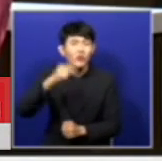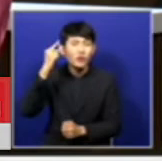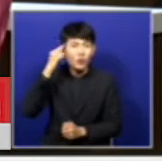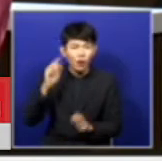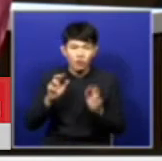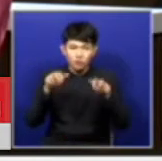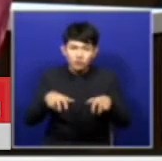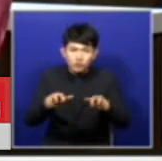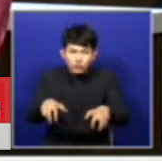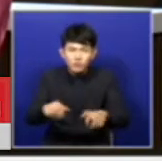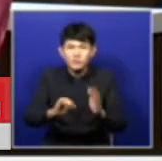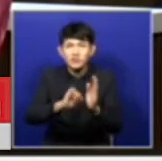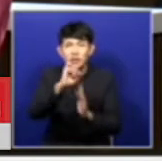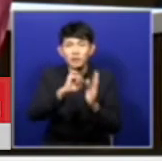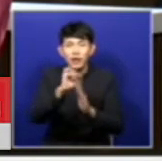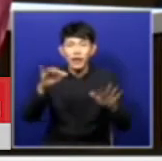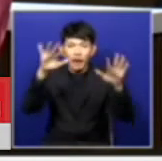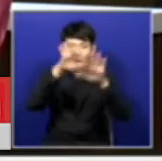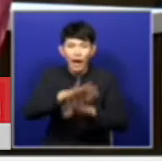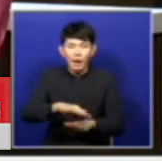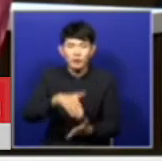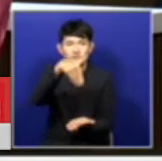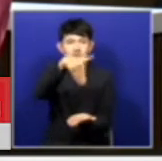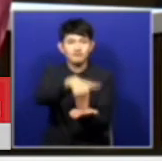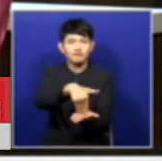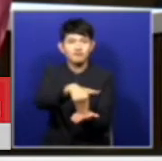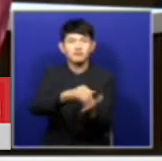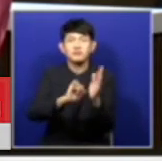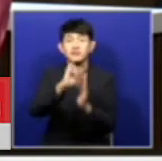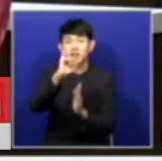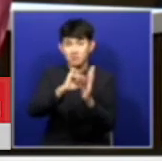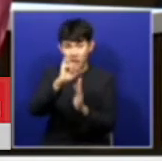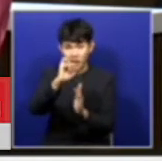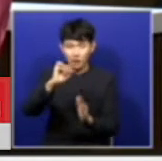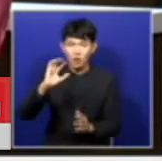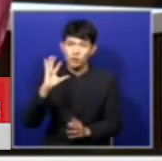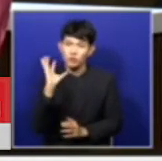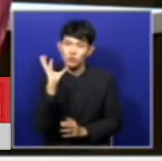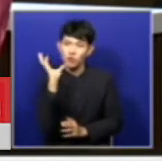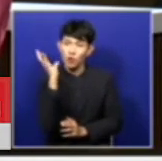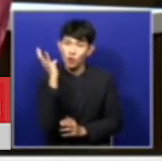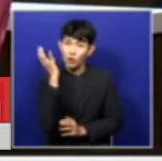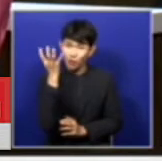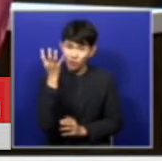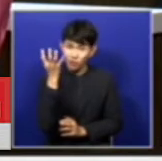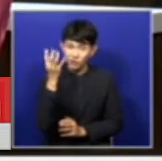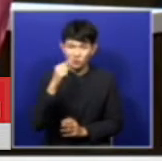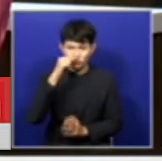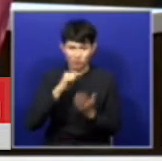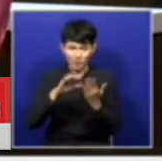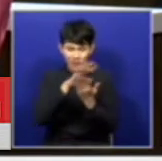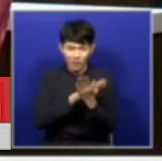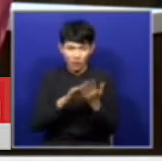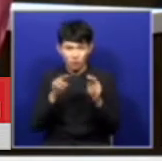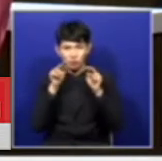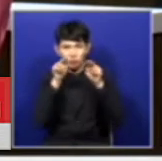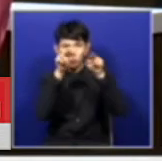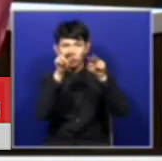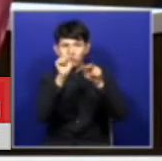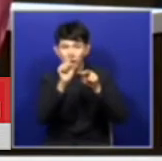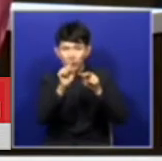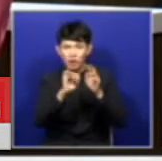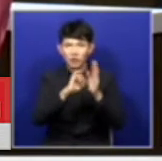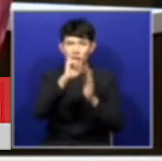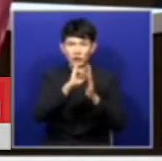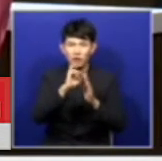หวัดเชียงใหม่เนี่ยเป็นเหมือนจุดยุทธศาสตร์นะครับซึ่งทั่วโลกทั่วประเทศไทยเนี่ยมองตรงไปยังดอยสุเทพบอกว่าเมื่อไหร่ไ